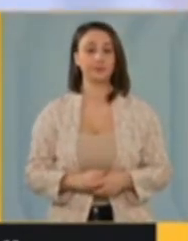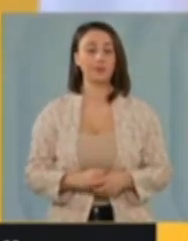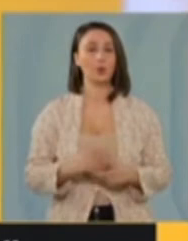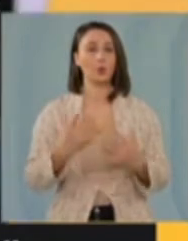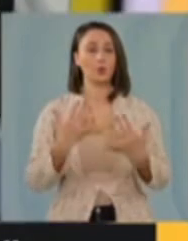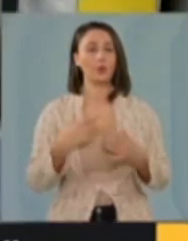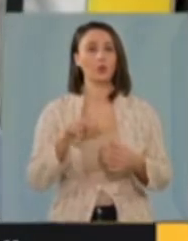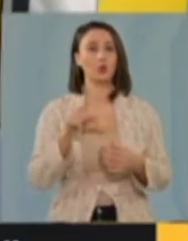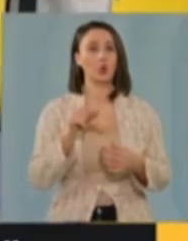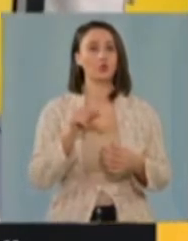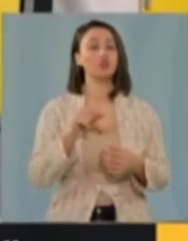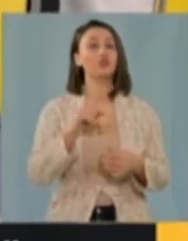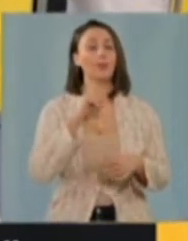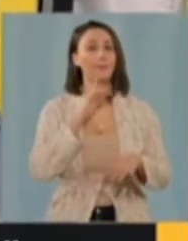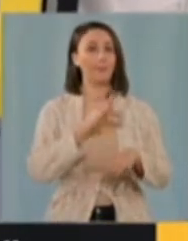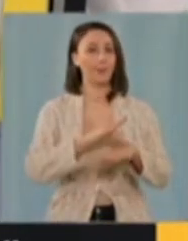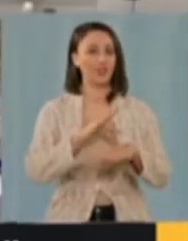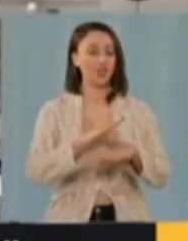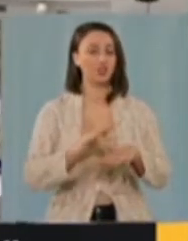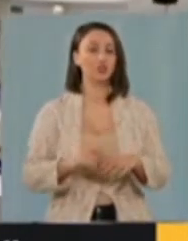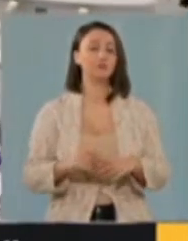de 20 de cadre medicale,